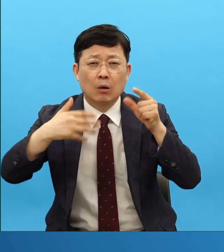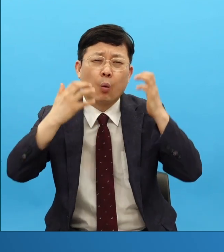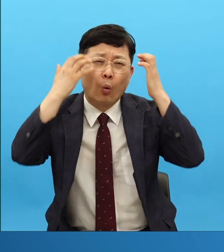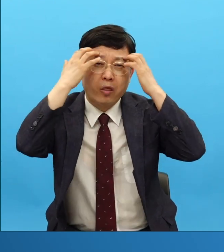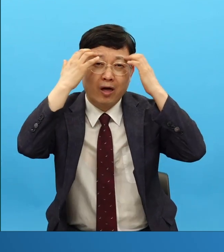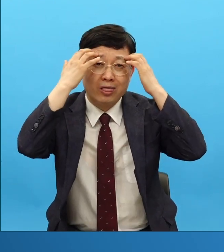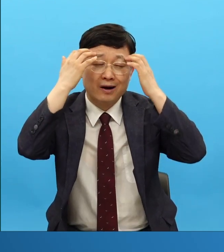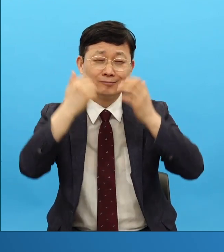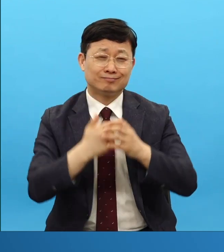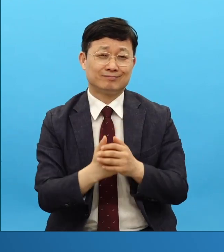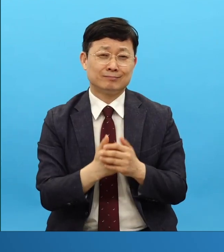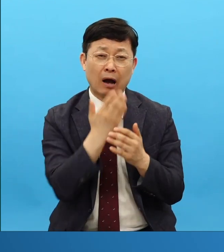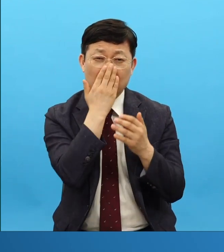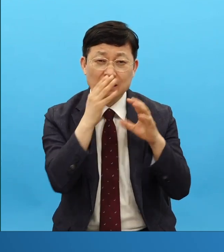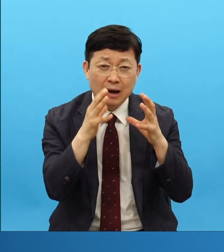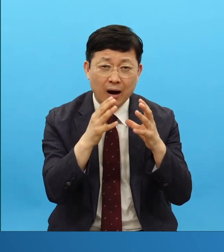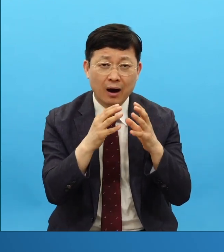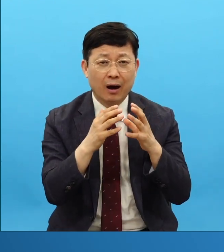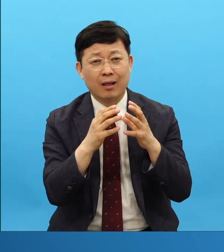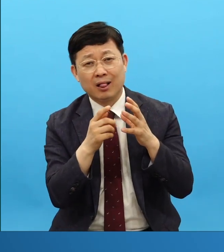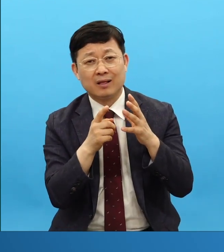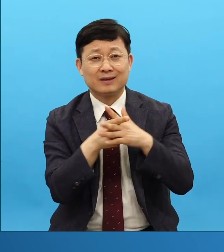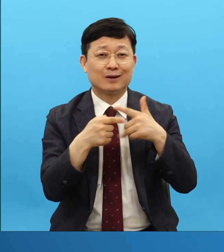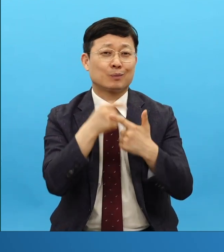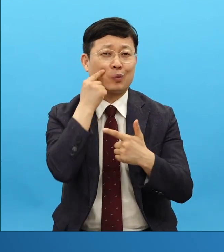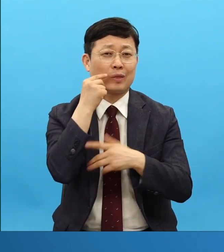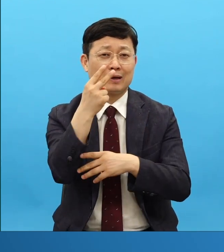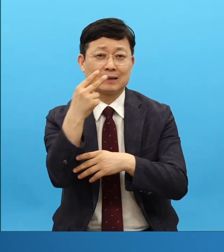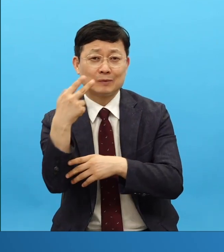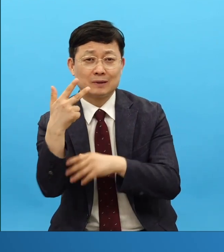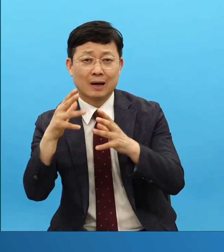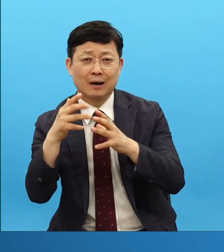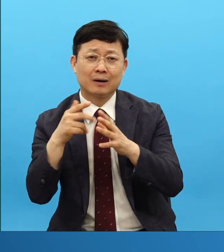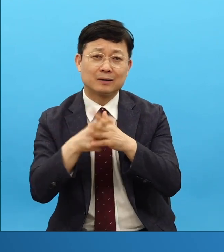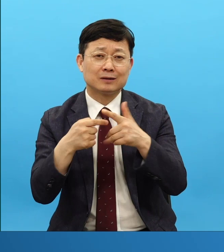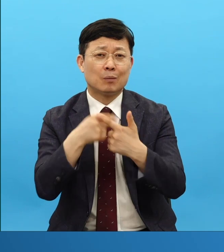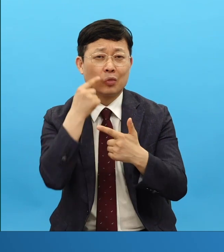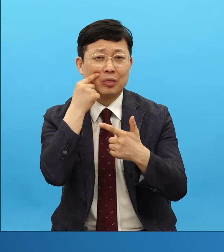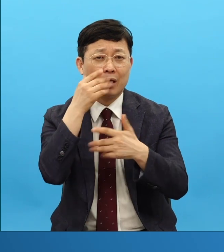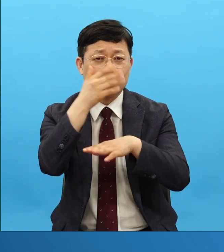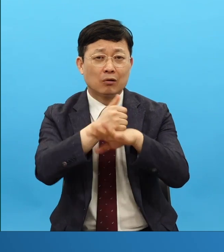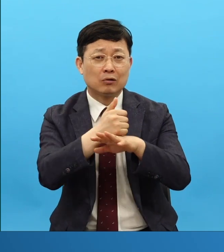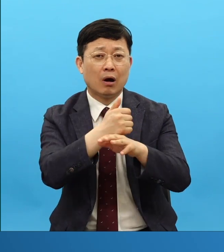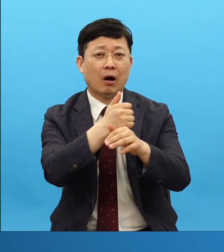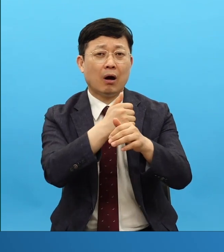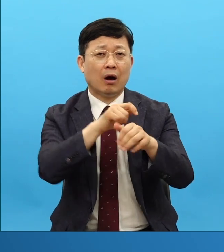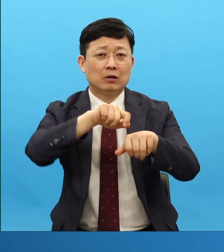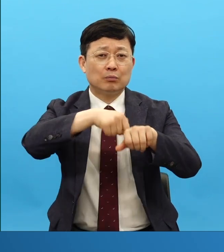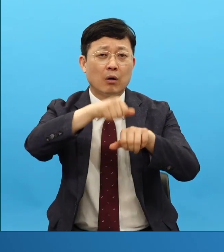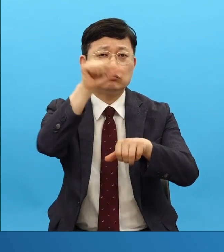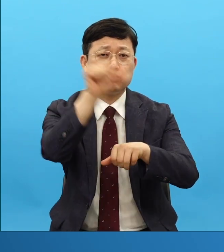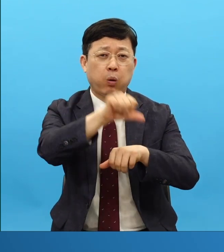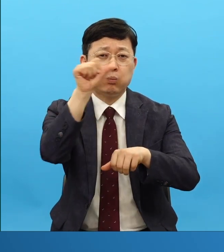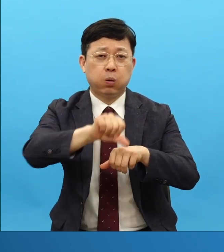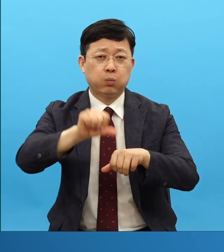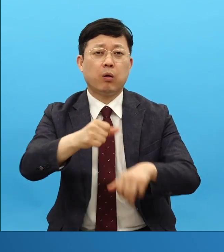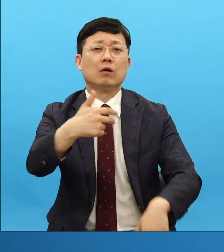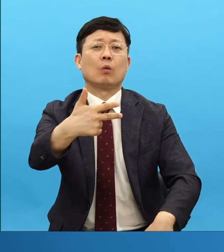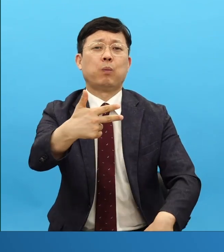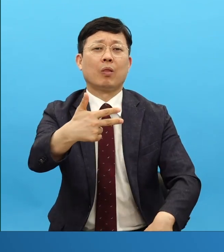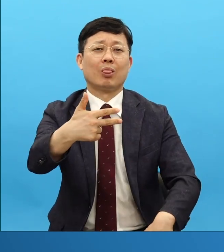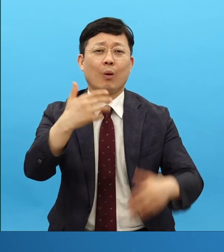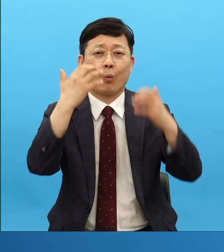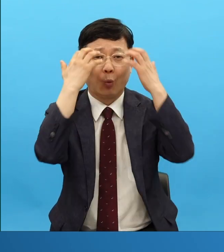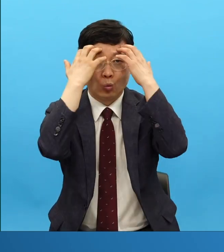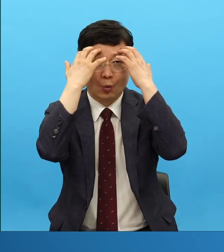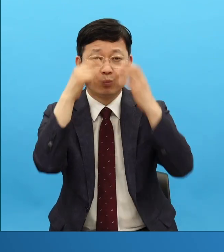한 명도 못 알아들어가지고 후대들이 7번 재앙당한 거예요. And not a single Israelite realized, and for 7